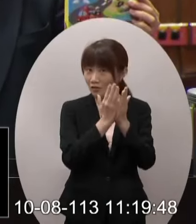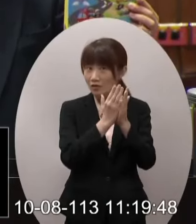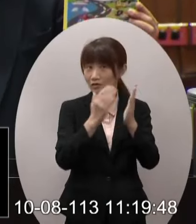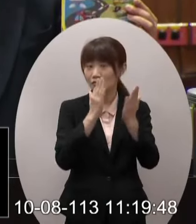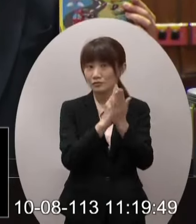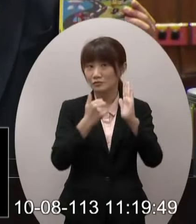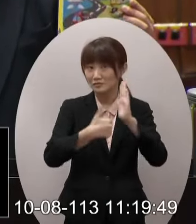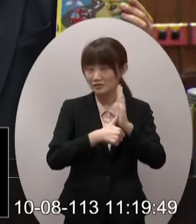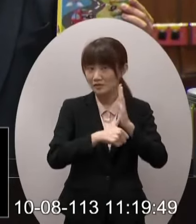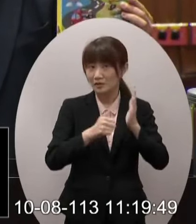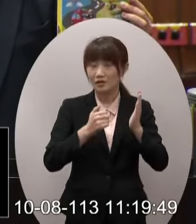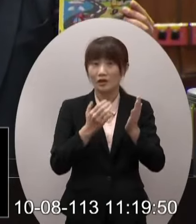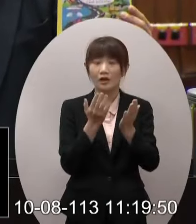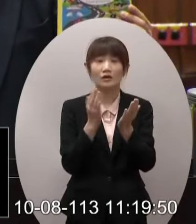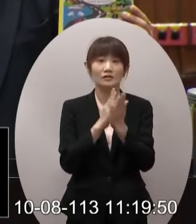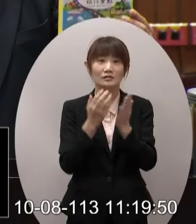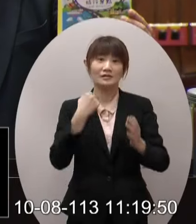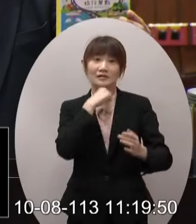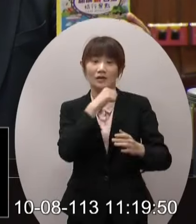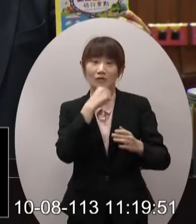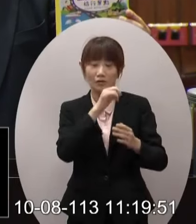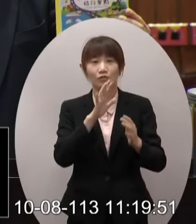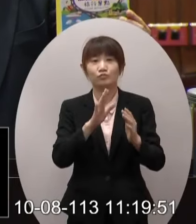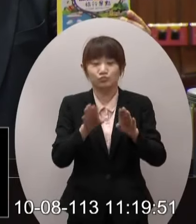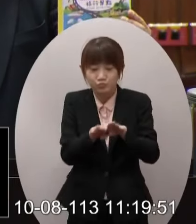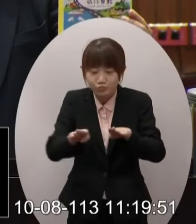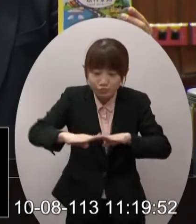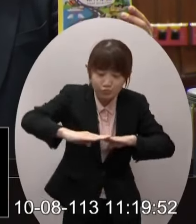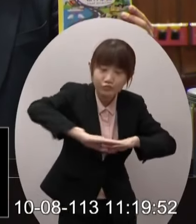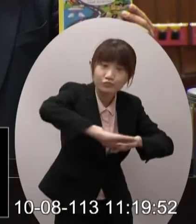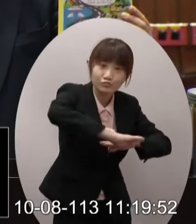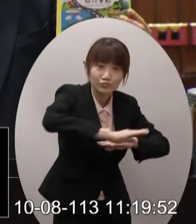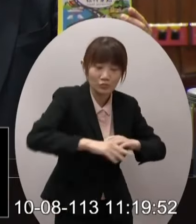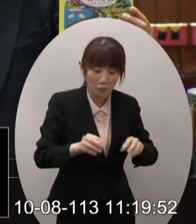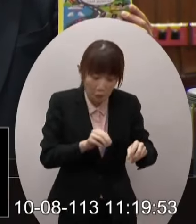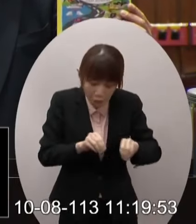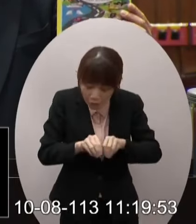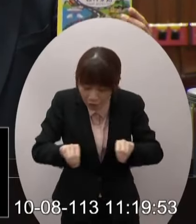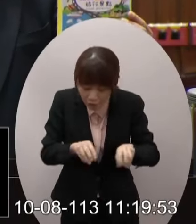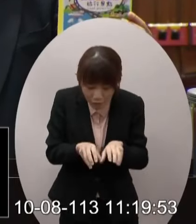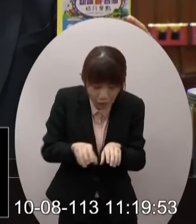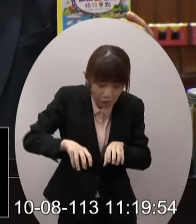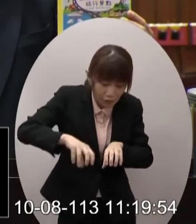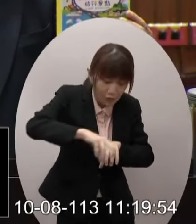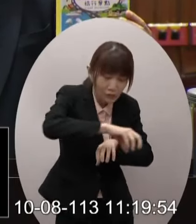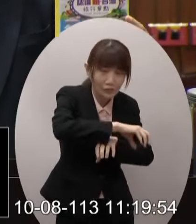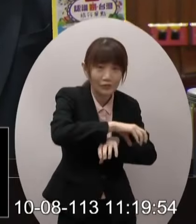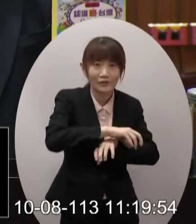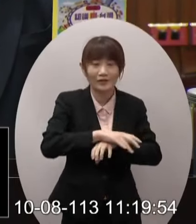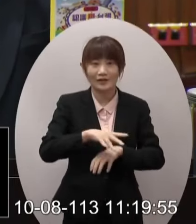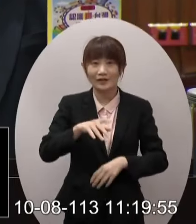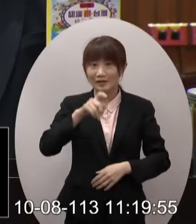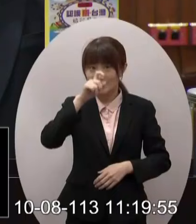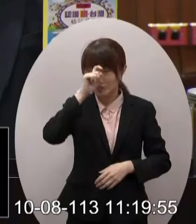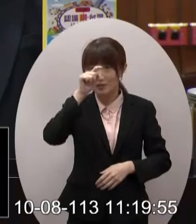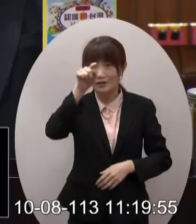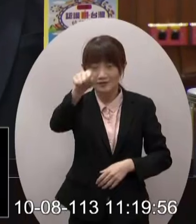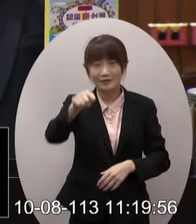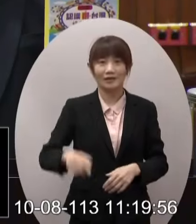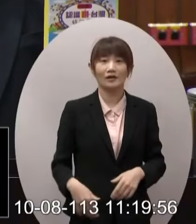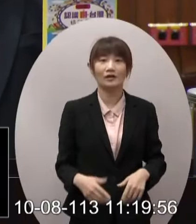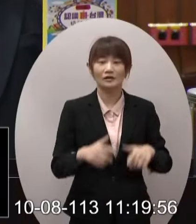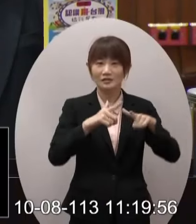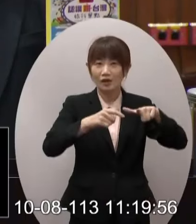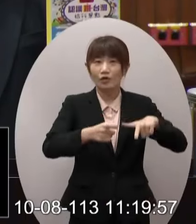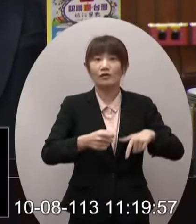湾的拼图。我希望你能够以大爱、大公无私的精